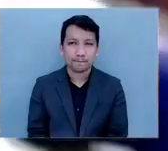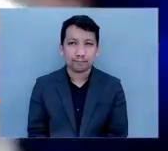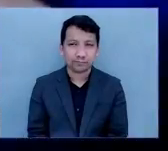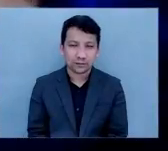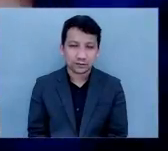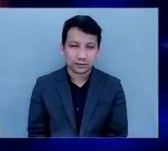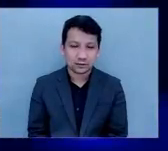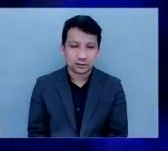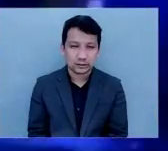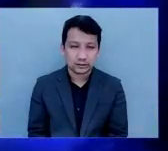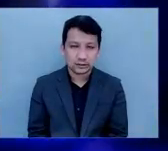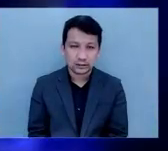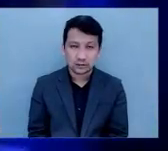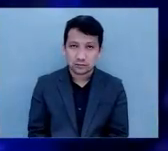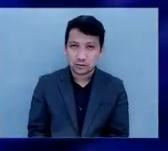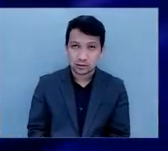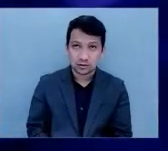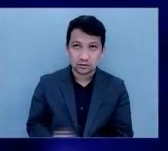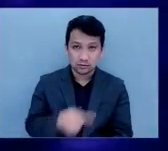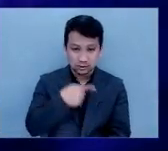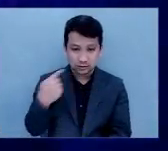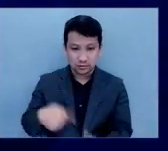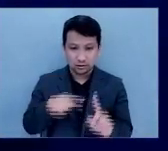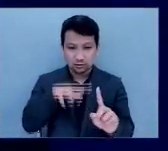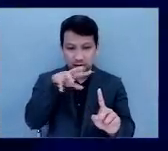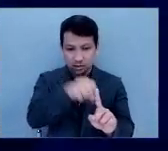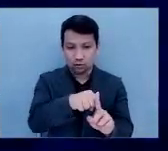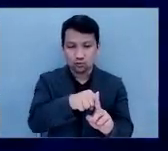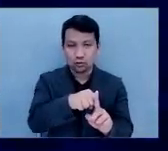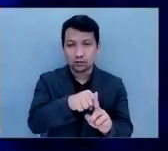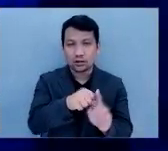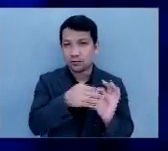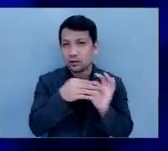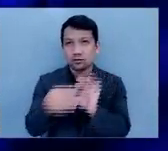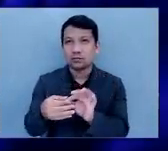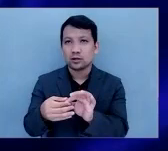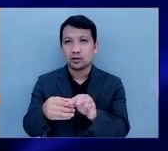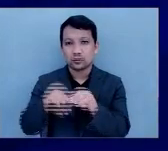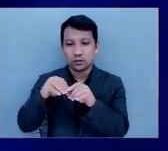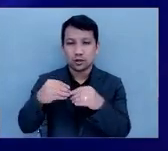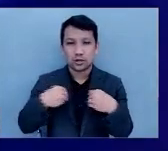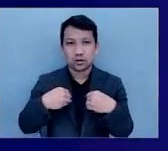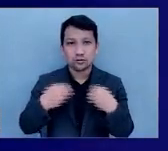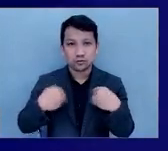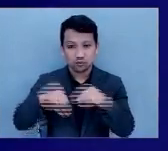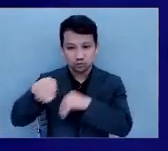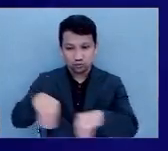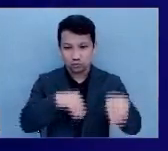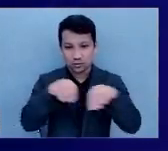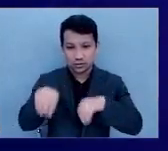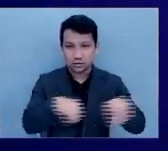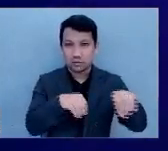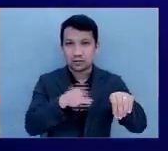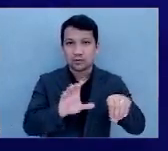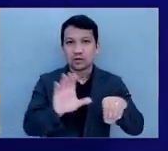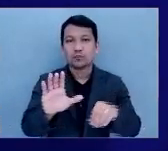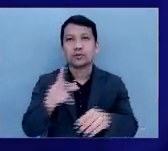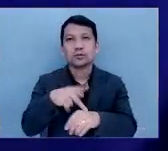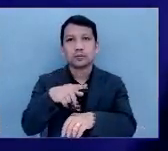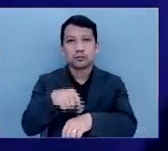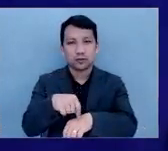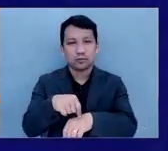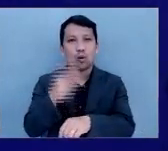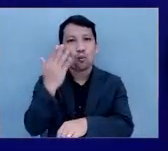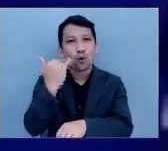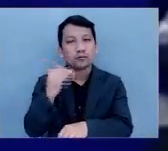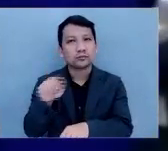abuel walang takas ang Chinese na iyan na nabistong sangkot sa human trafficking sa isang establisimento sa parañque ibinugaw